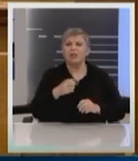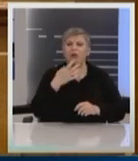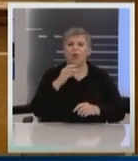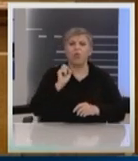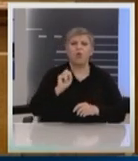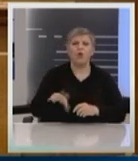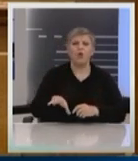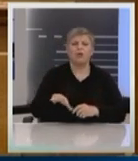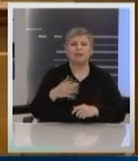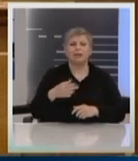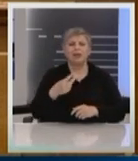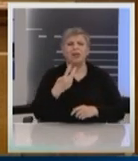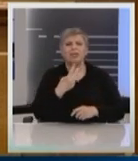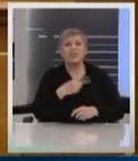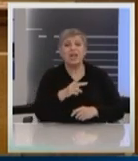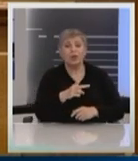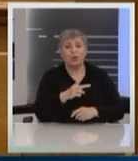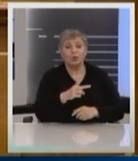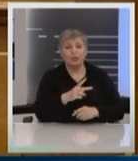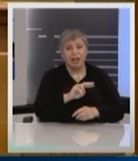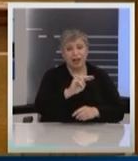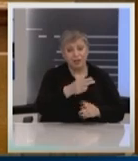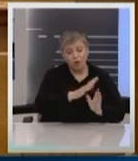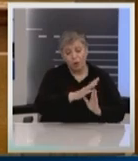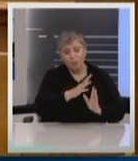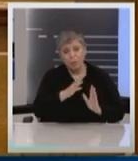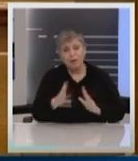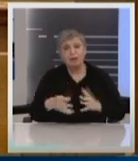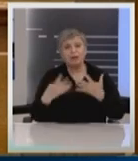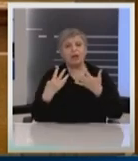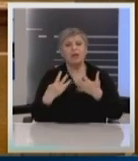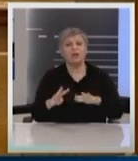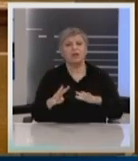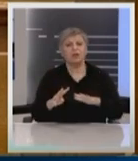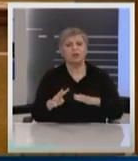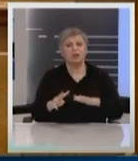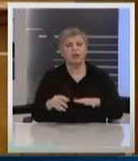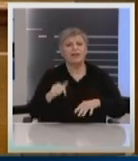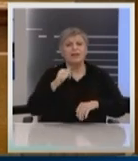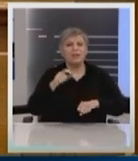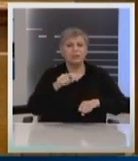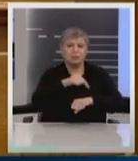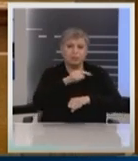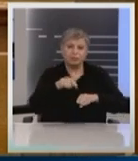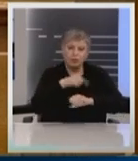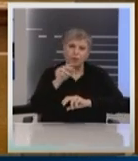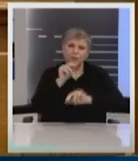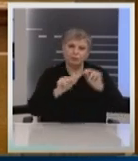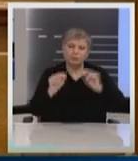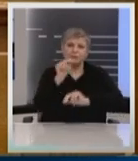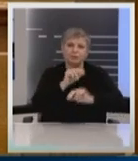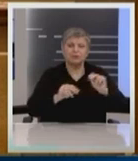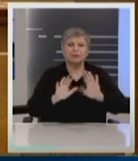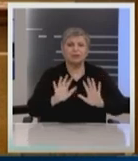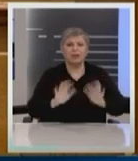από 200 μέχρι 900. Και καταναλύσκουμε τηλεοπτικό χρόνο